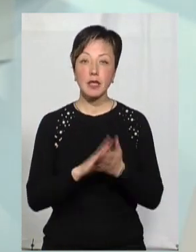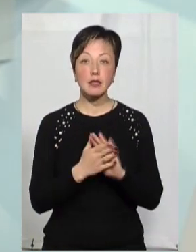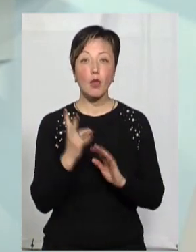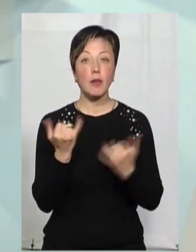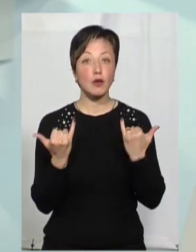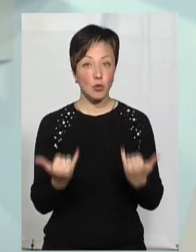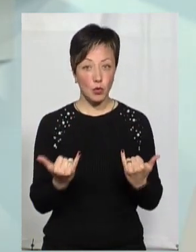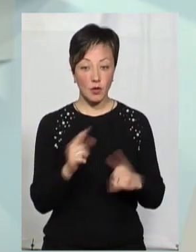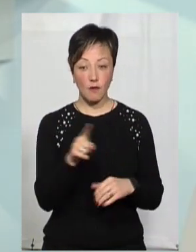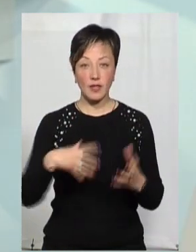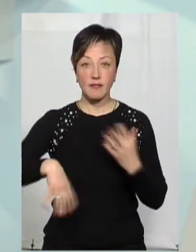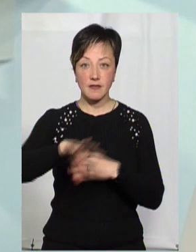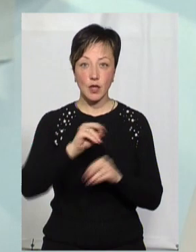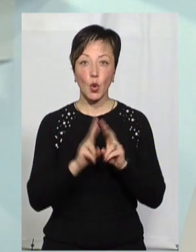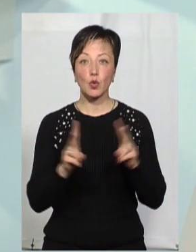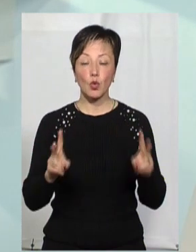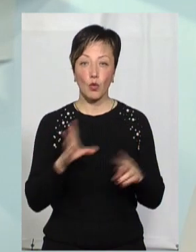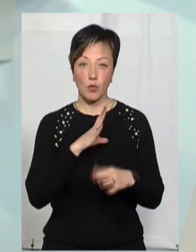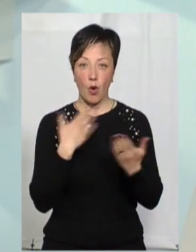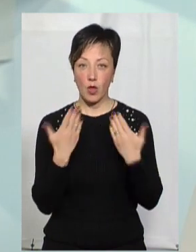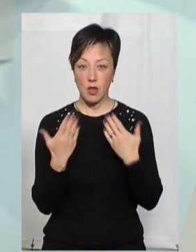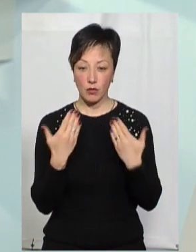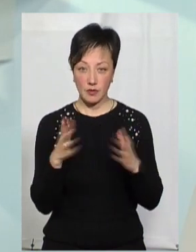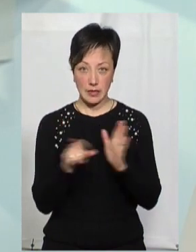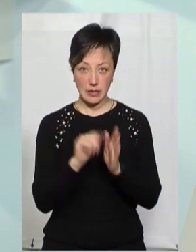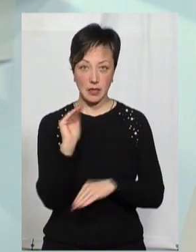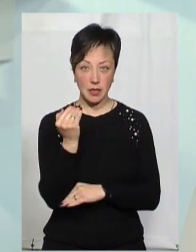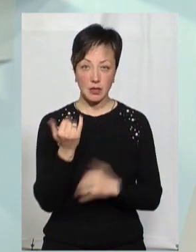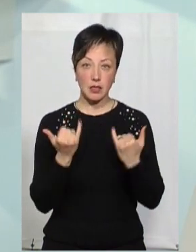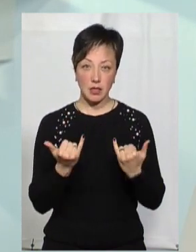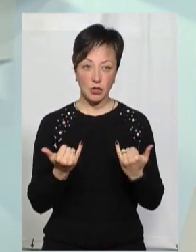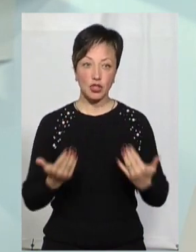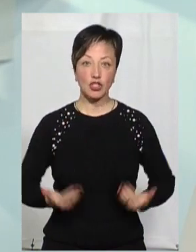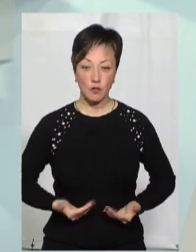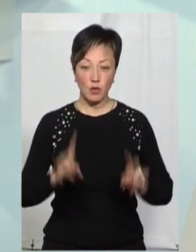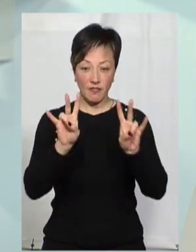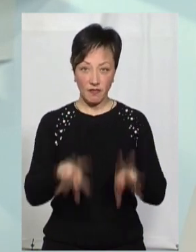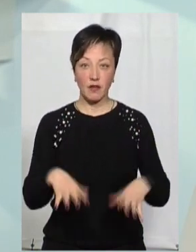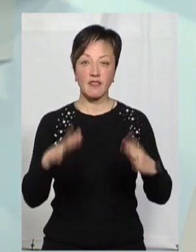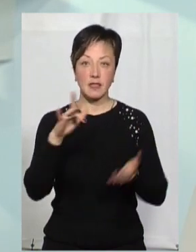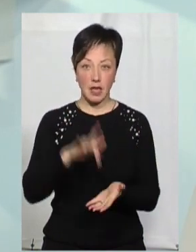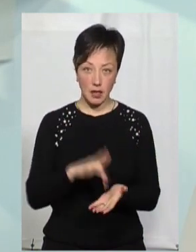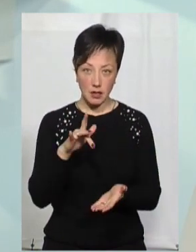сьогодні вони всі ті, які безпосередньо контактували, вони живуть в центрі.